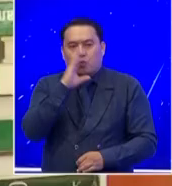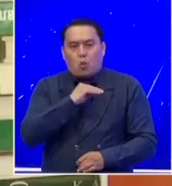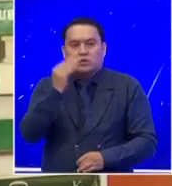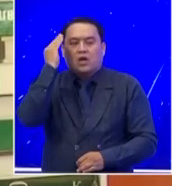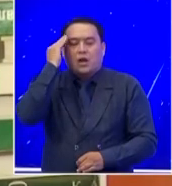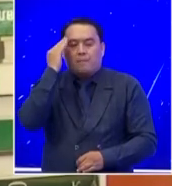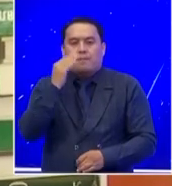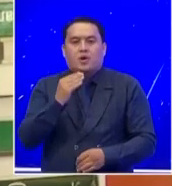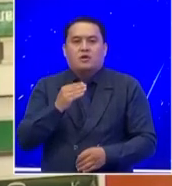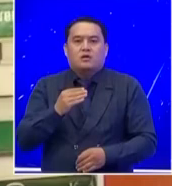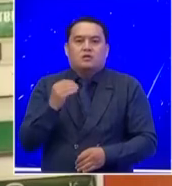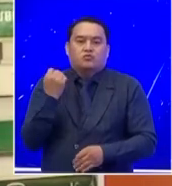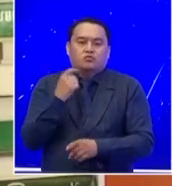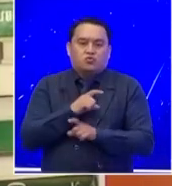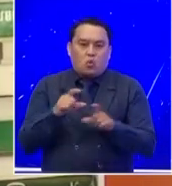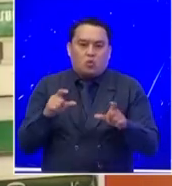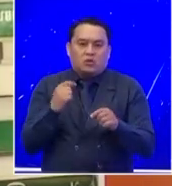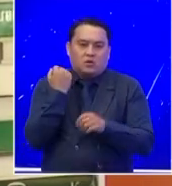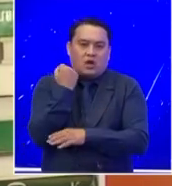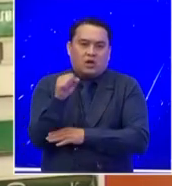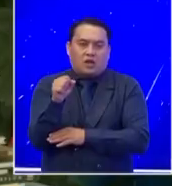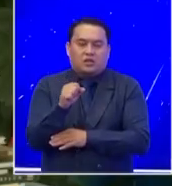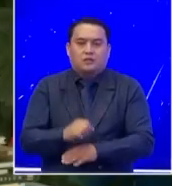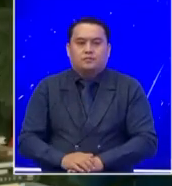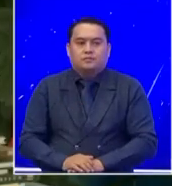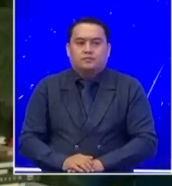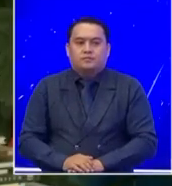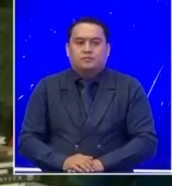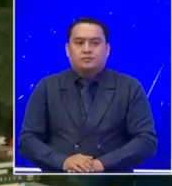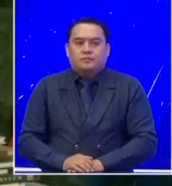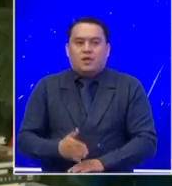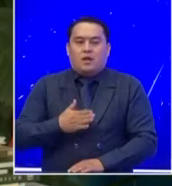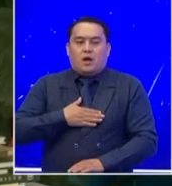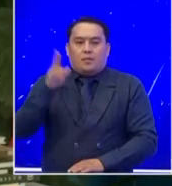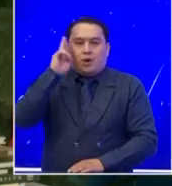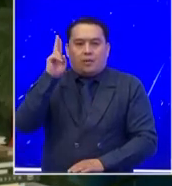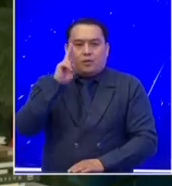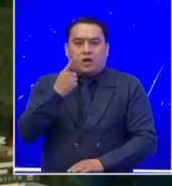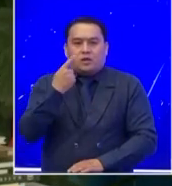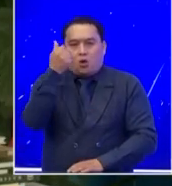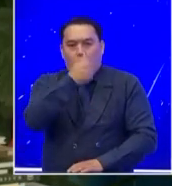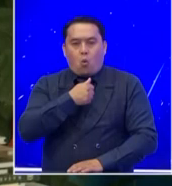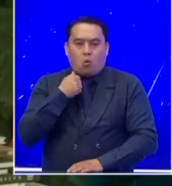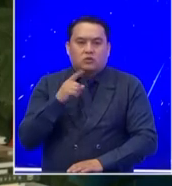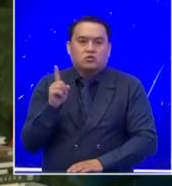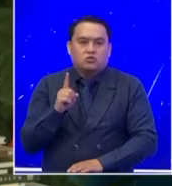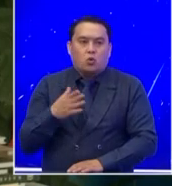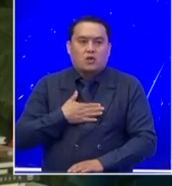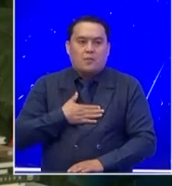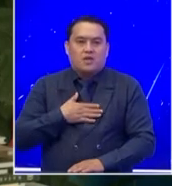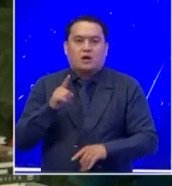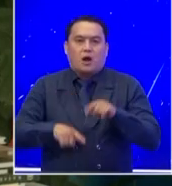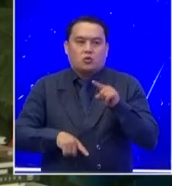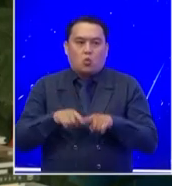свой талант, принеся в копилку родной школы награды победителя. В этой школе я проучился чуть более года, но тем не менее она стала для меня